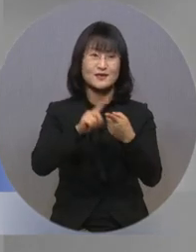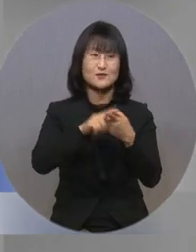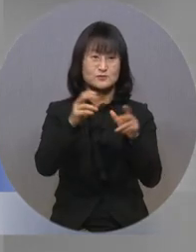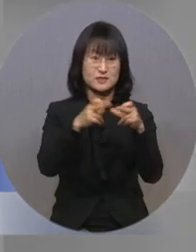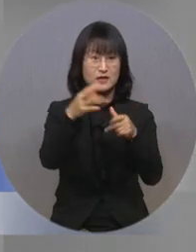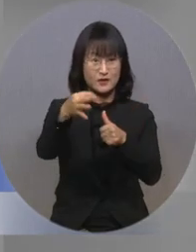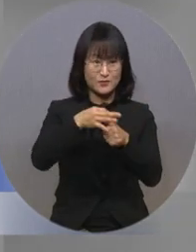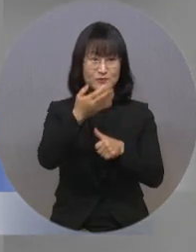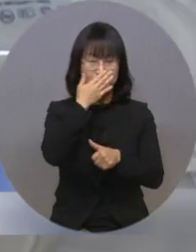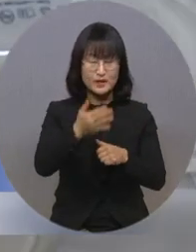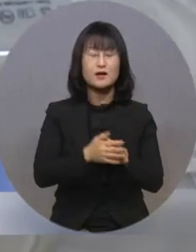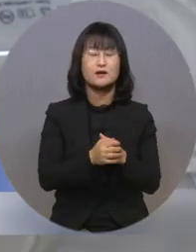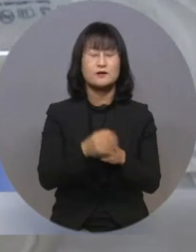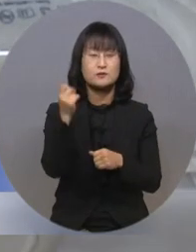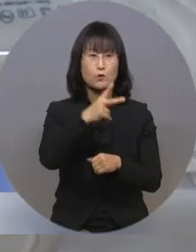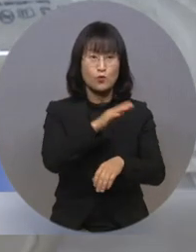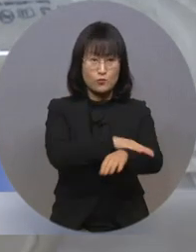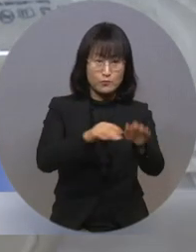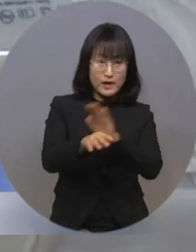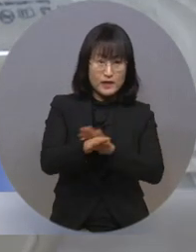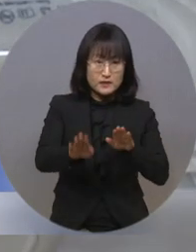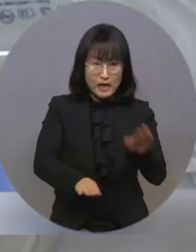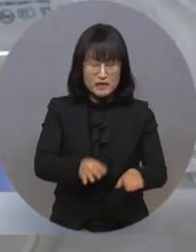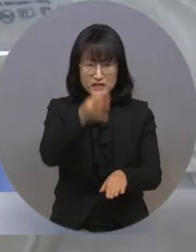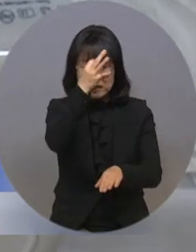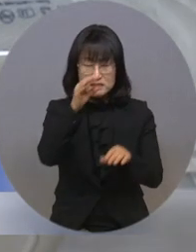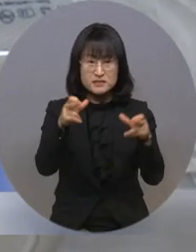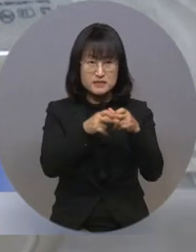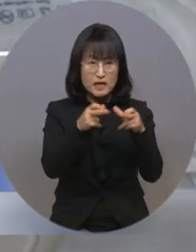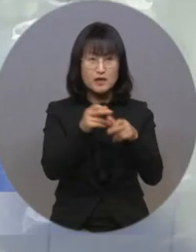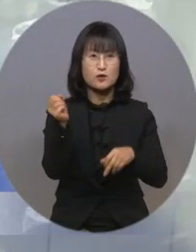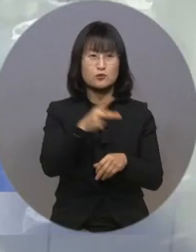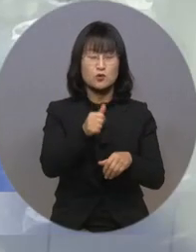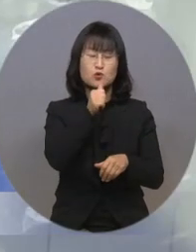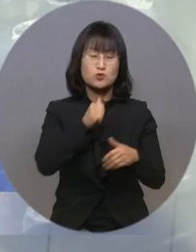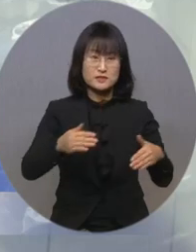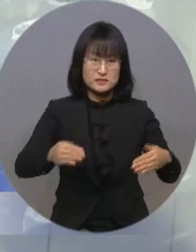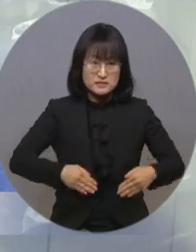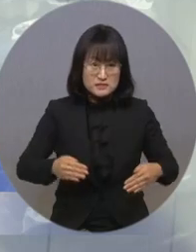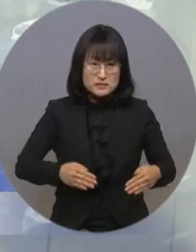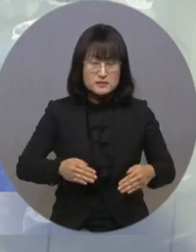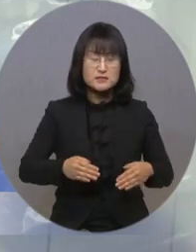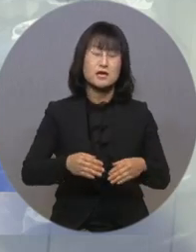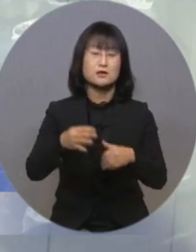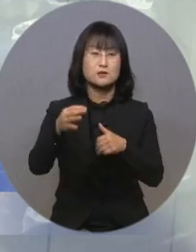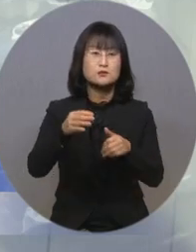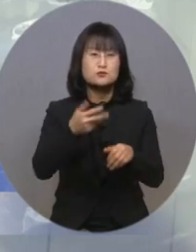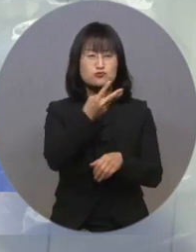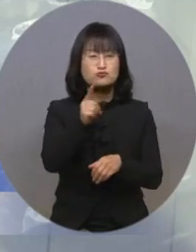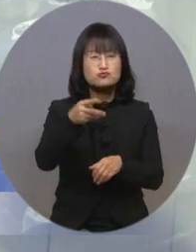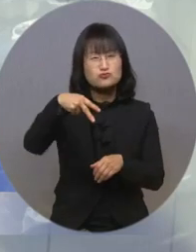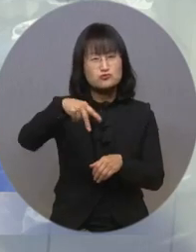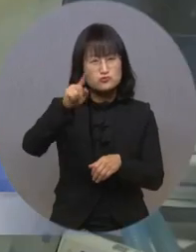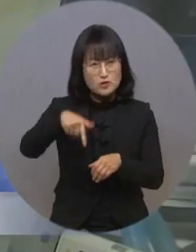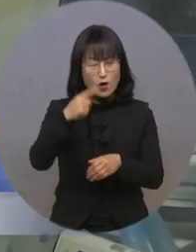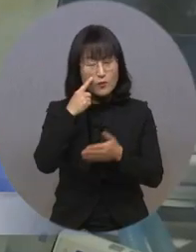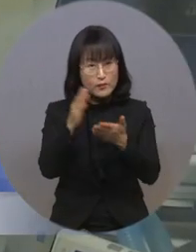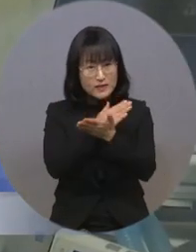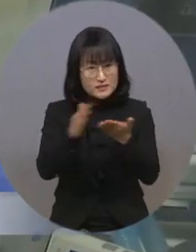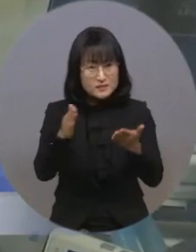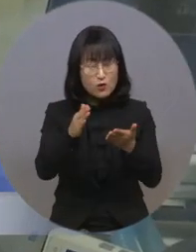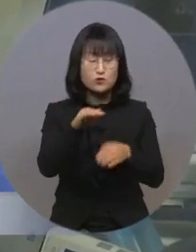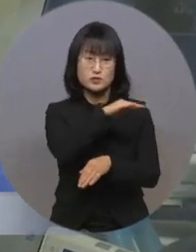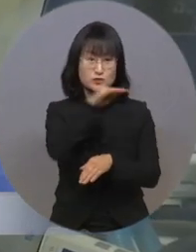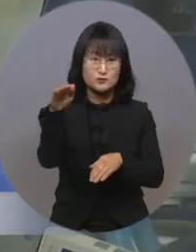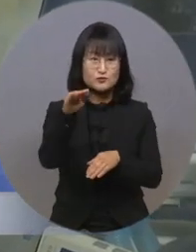가능해집니다. 또한 팔다리 기능장애와 신장투석요법의 판정 기준도 완화됐습니다. 한편 개정